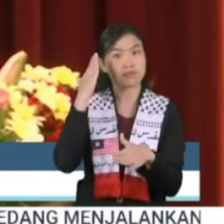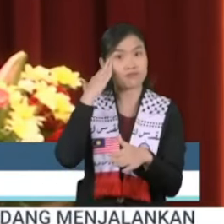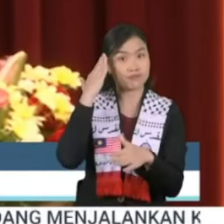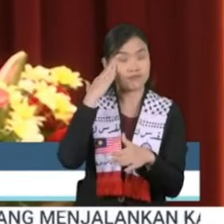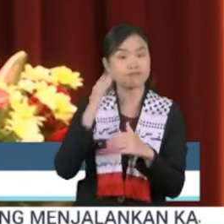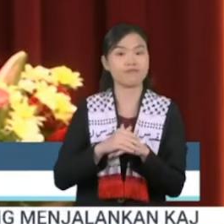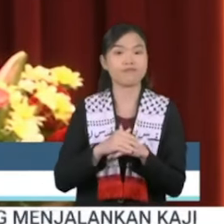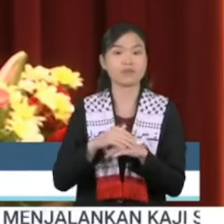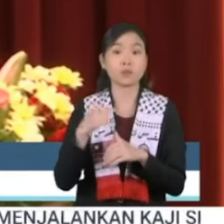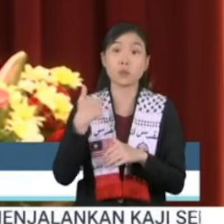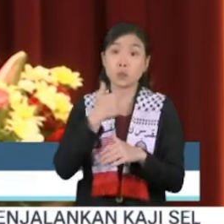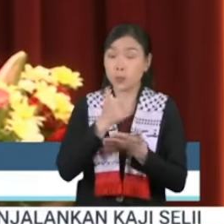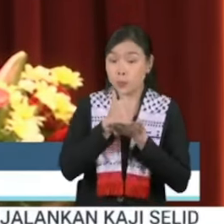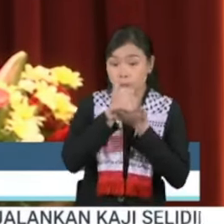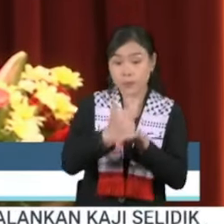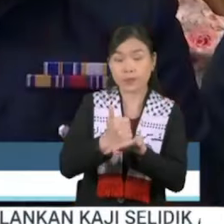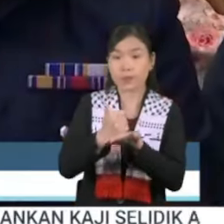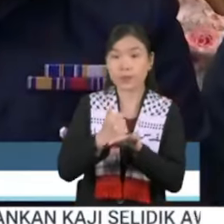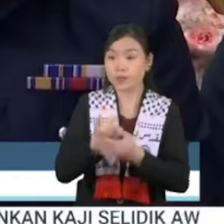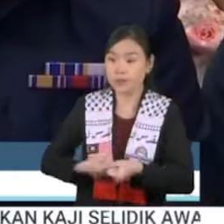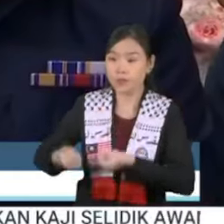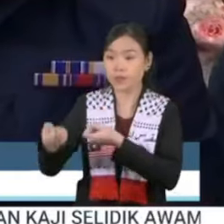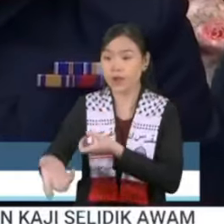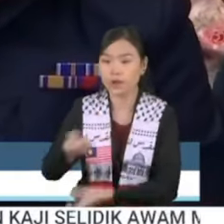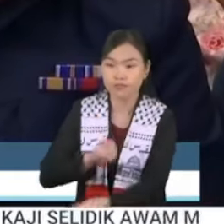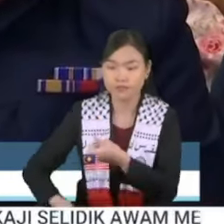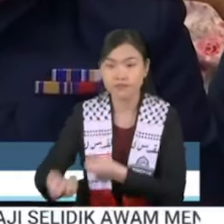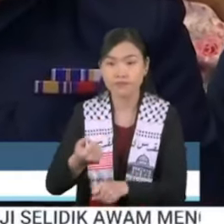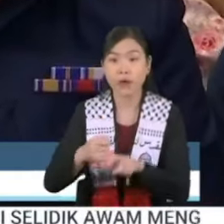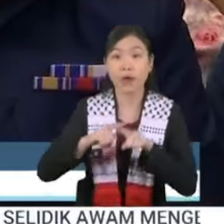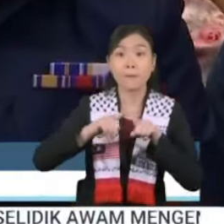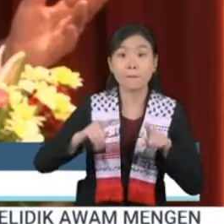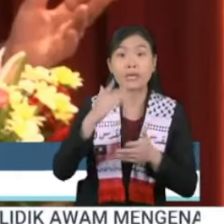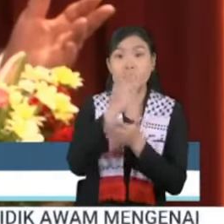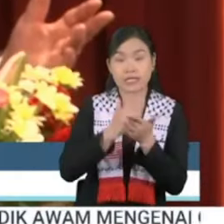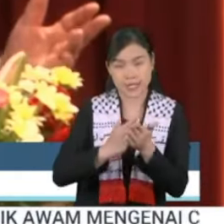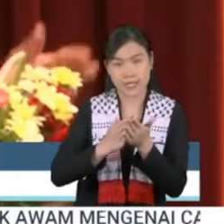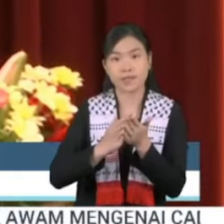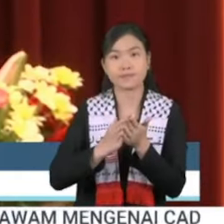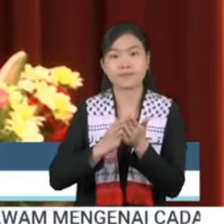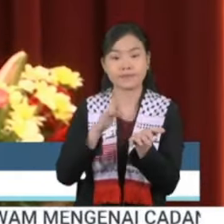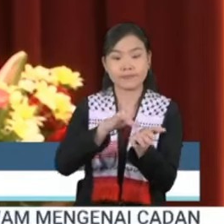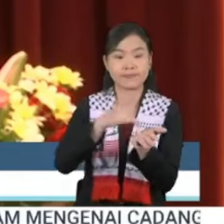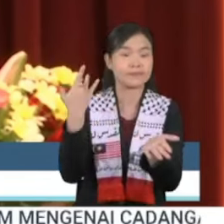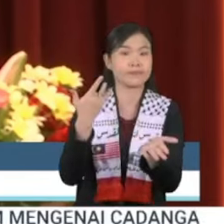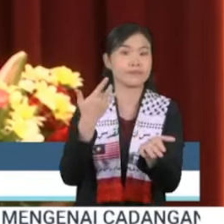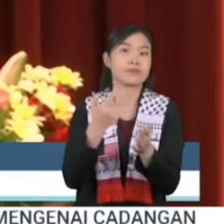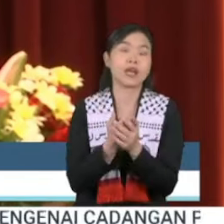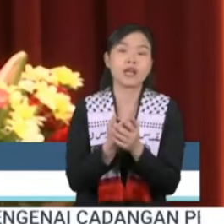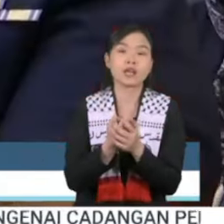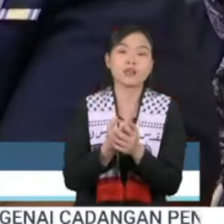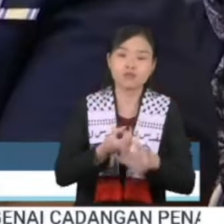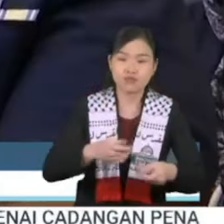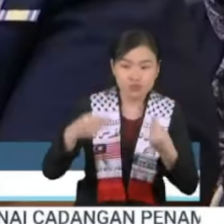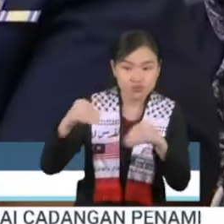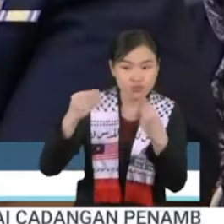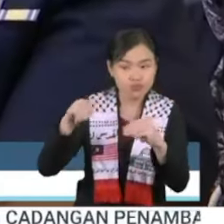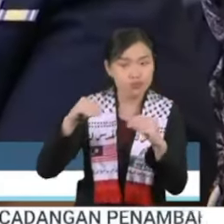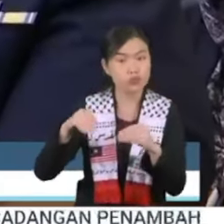Kita bantu nelayan, tapi ada yang menggunakan untuk menjual kepada nelayan asing. Kita tahu